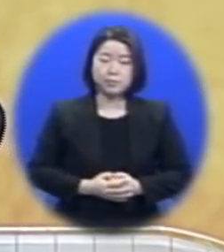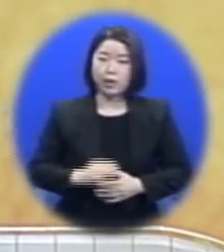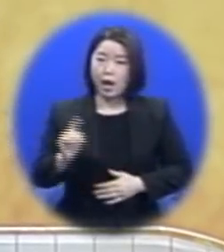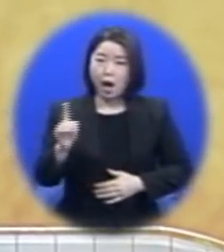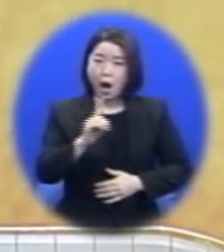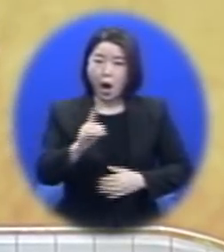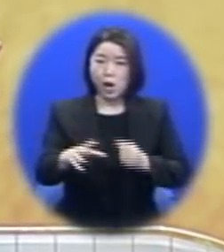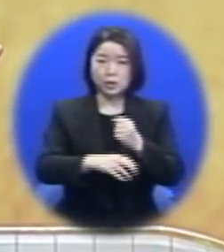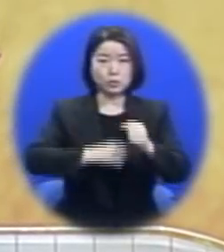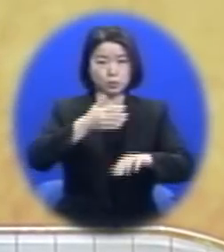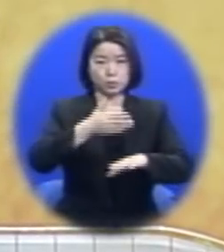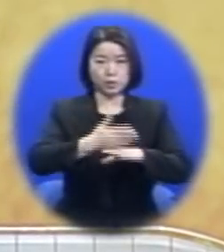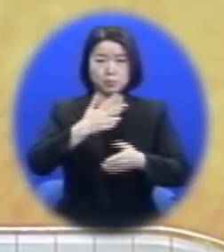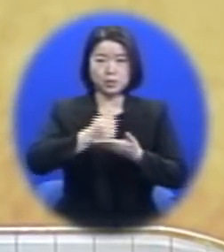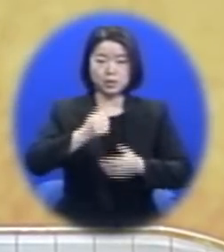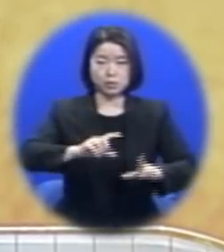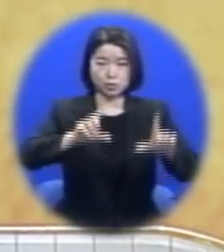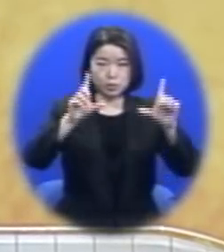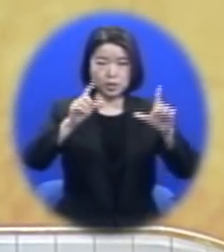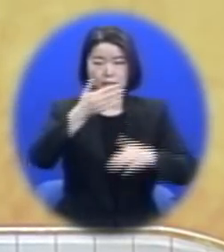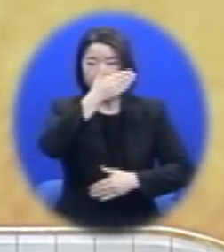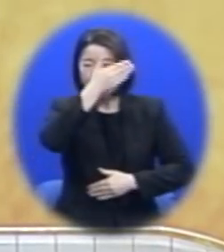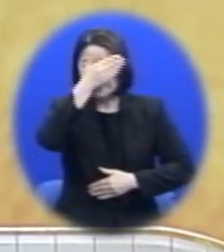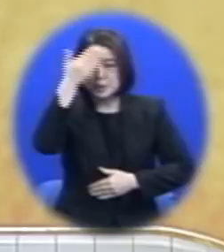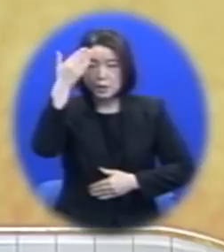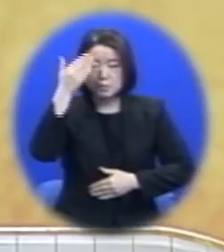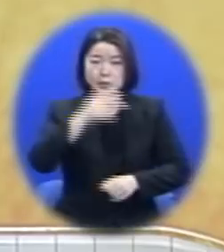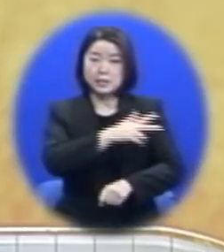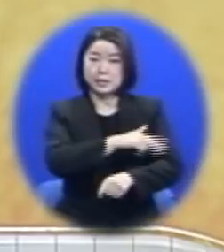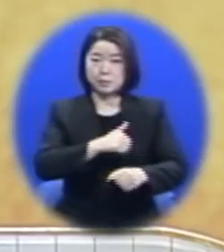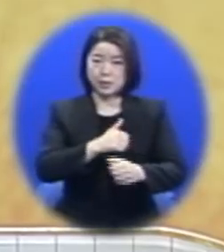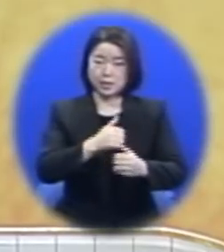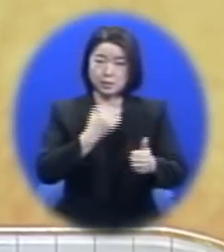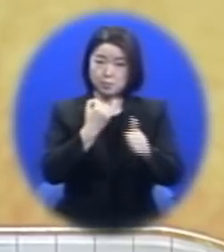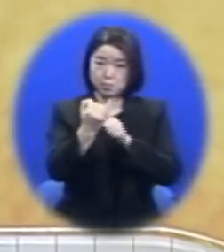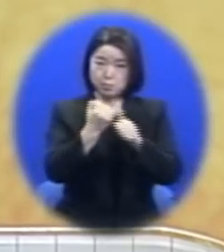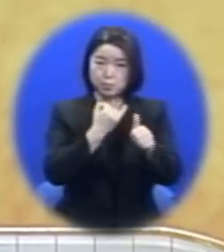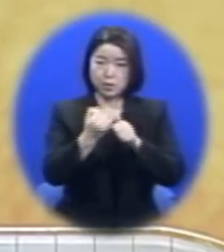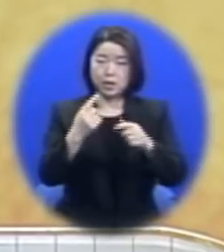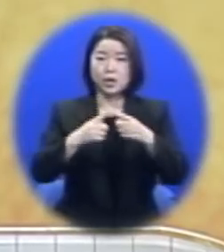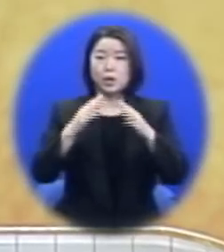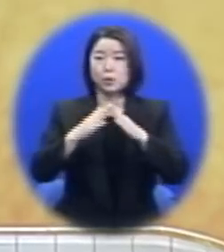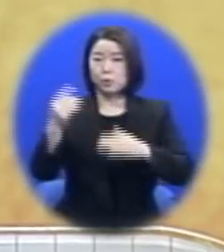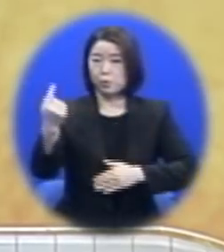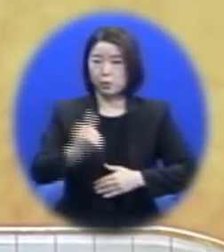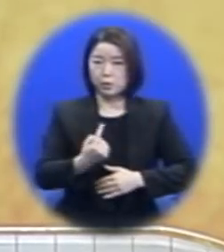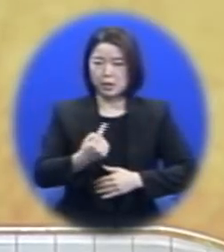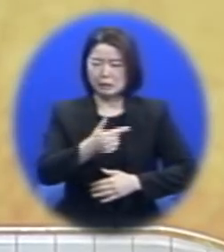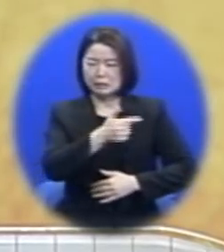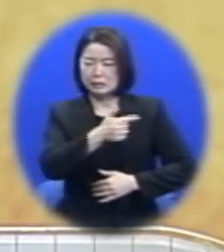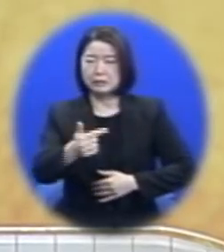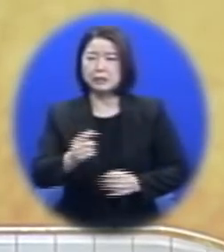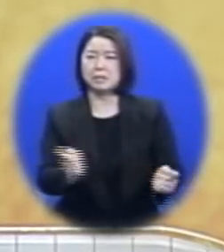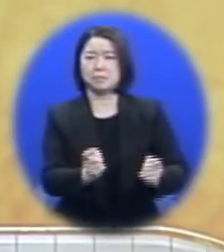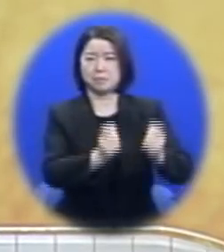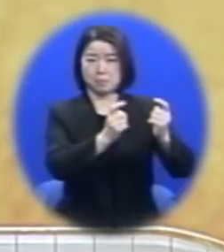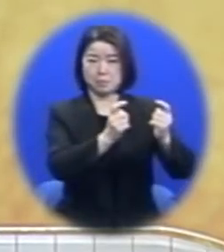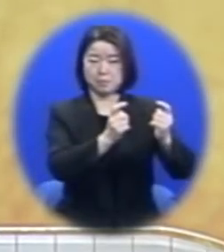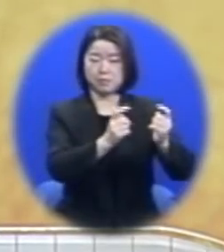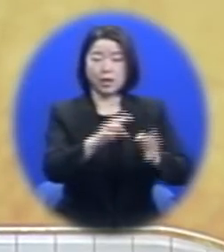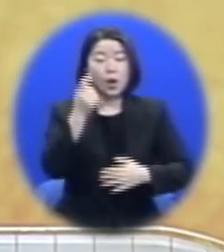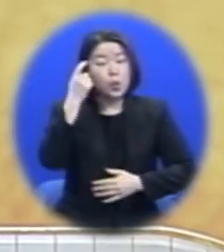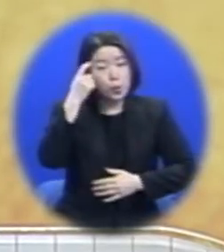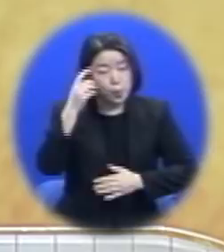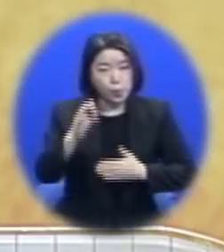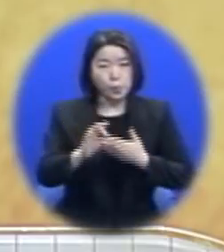어느 추수감사 주일에 젊은 집사님 부부가 교회 오면서 그렇게 크게 싸웠다는 겁니다. 왜